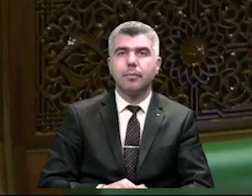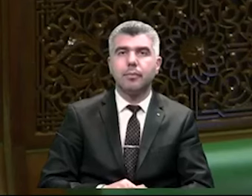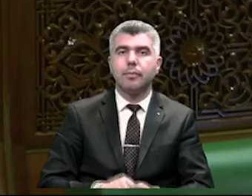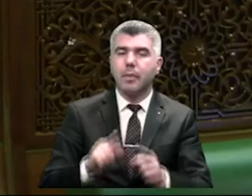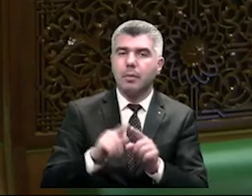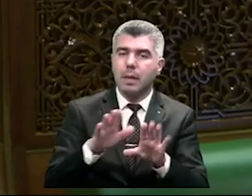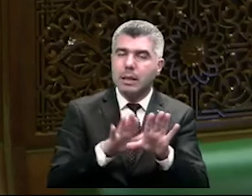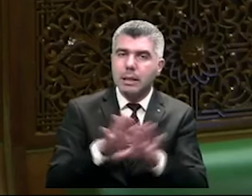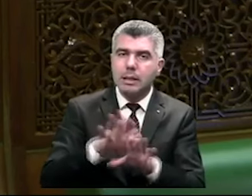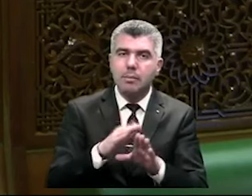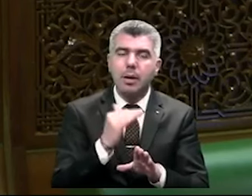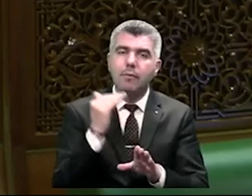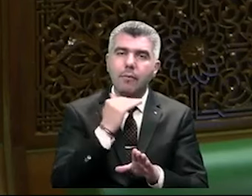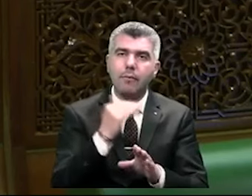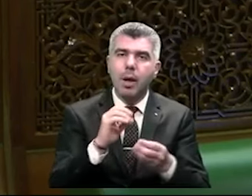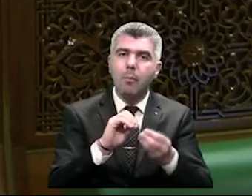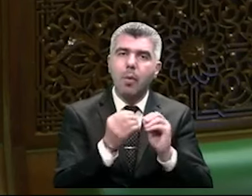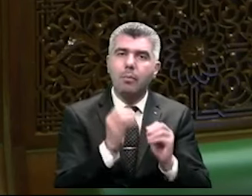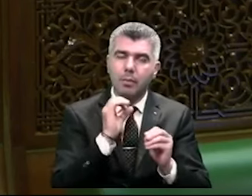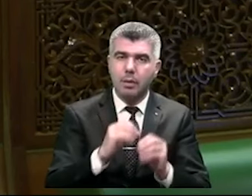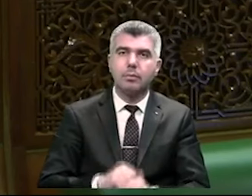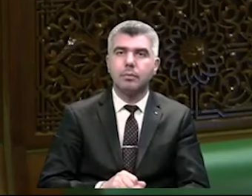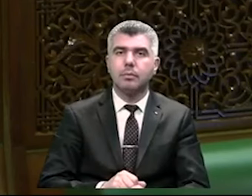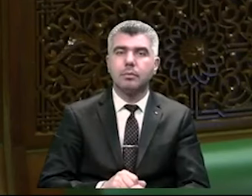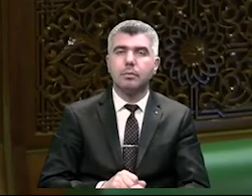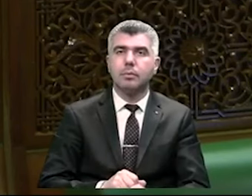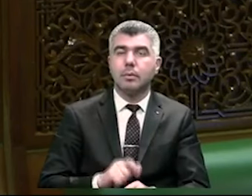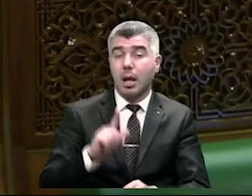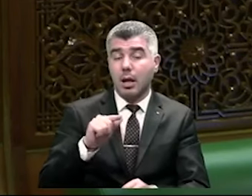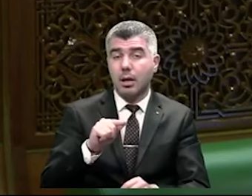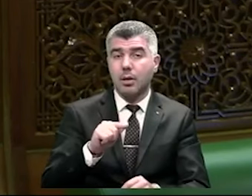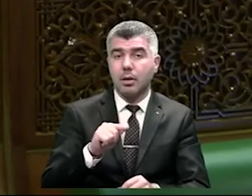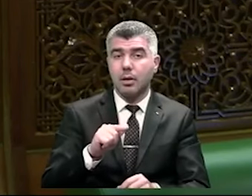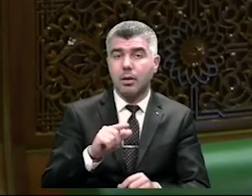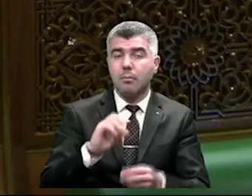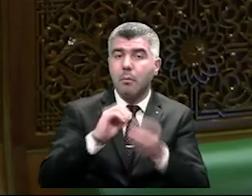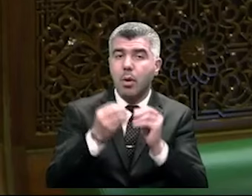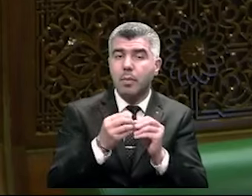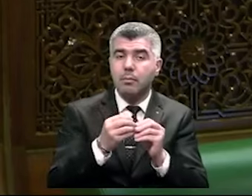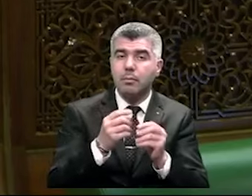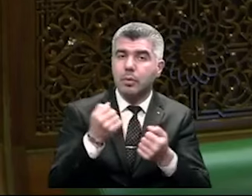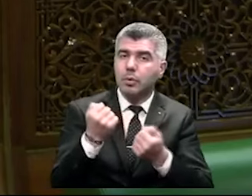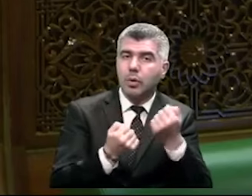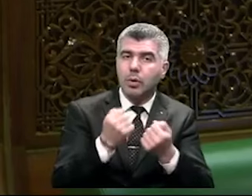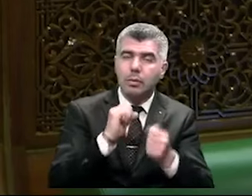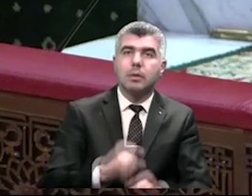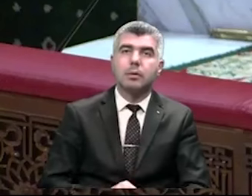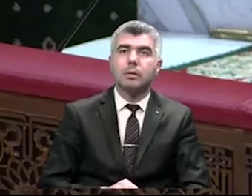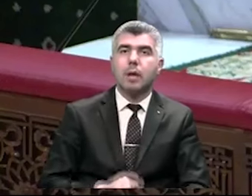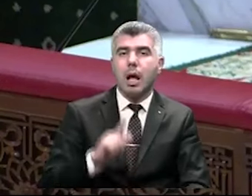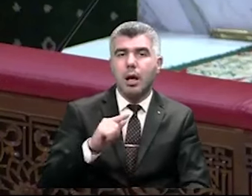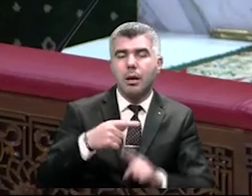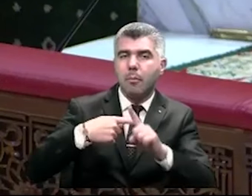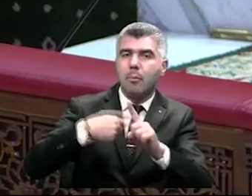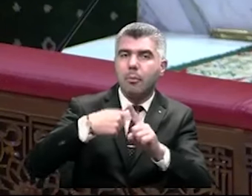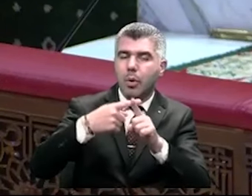التدبير استعجالي باش نحل هذا المشكل لان كين الان ولات كشكل خطوره على المستعمل ديالها هناك امور اخرى ما